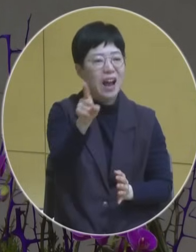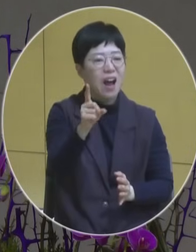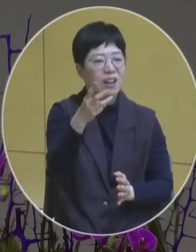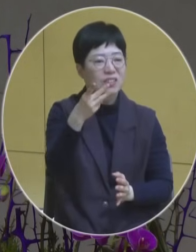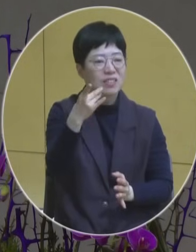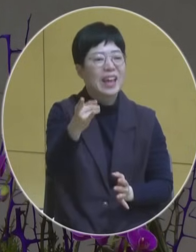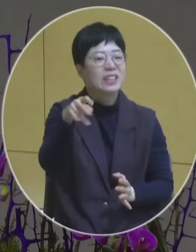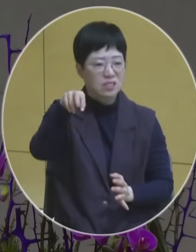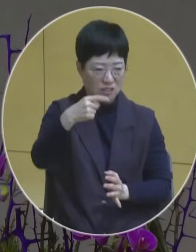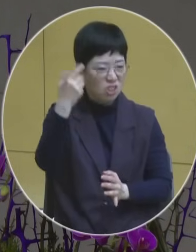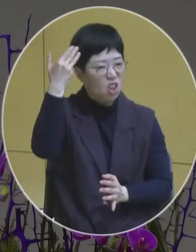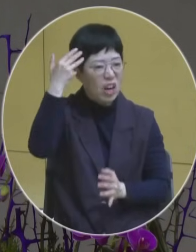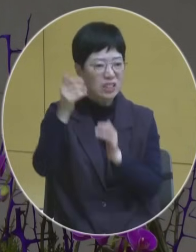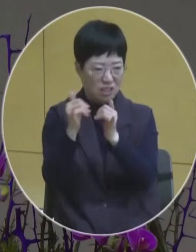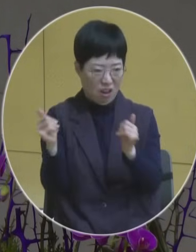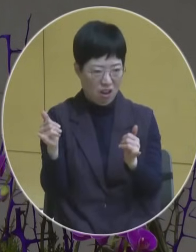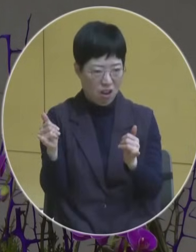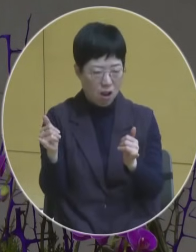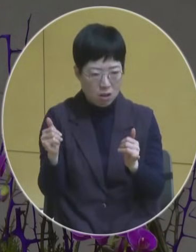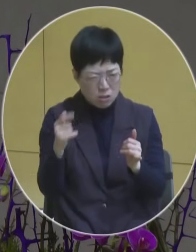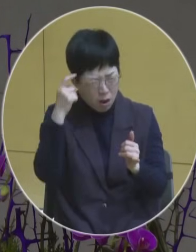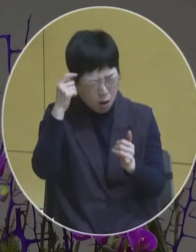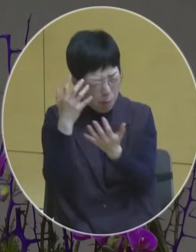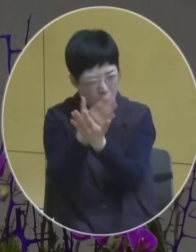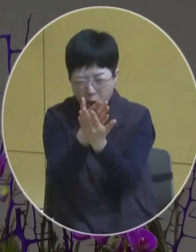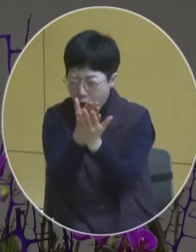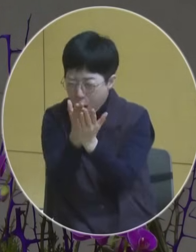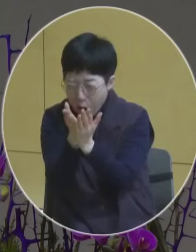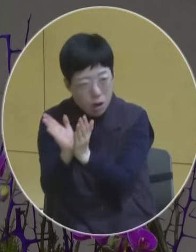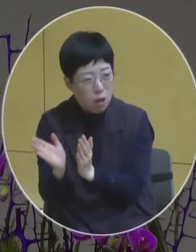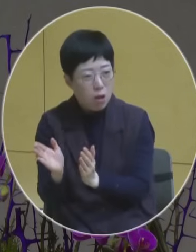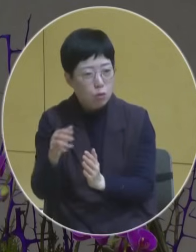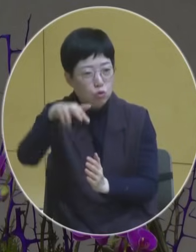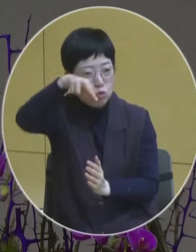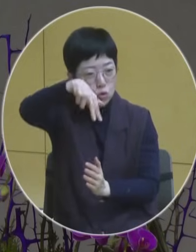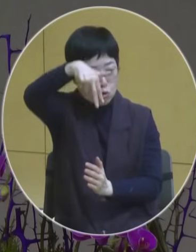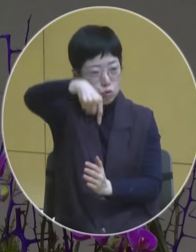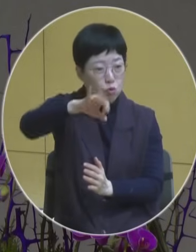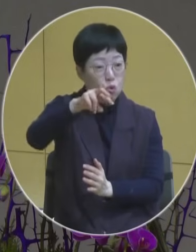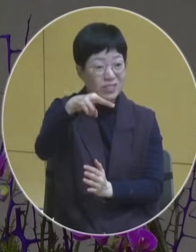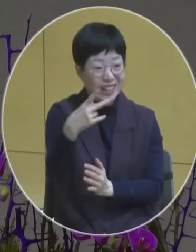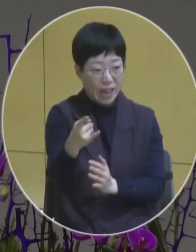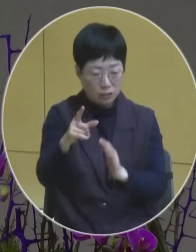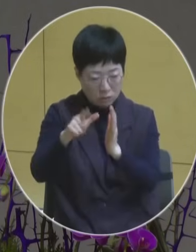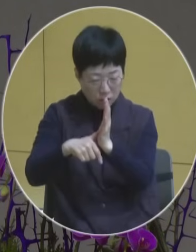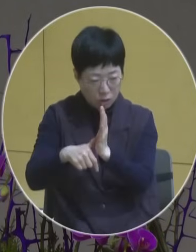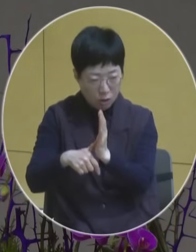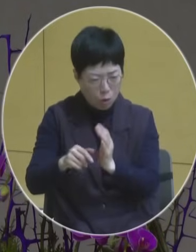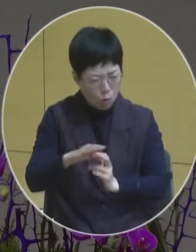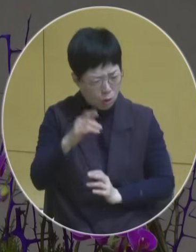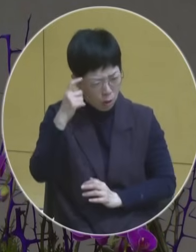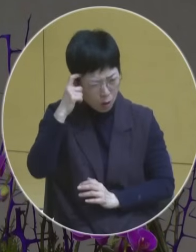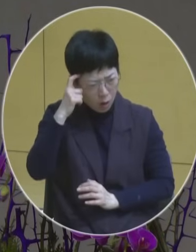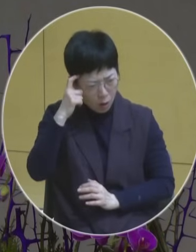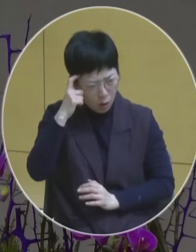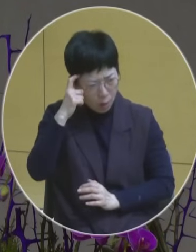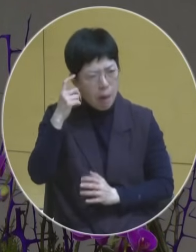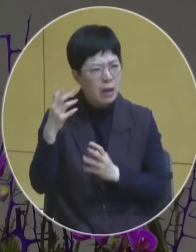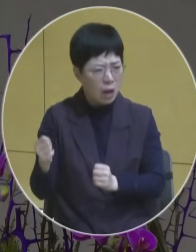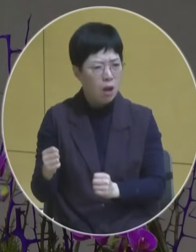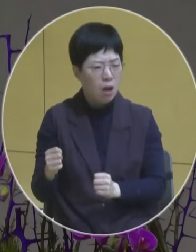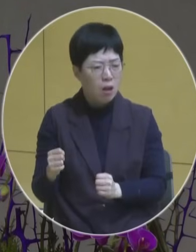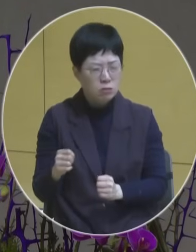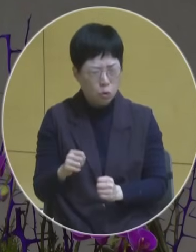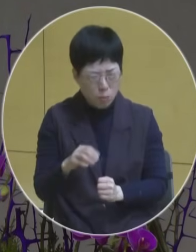분이에요. 철학자들도 생각이 많았어요. 그 시대, 중세 시대에 그분들이 생각할 때 우리만큼 생각이 없었을까요?